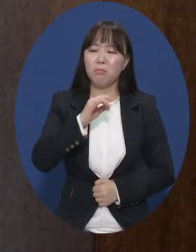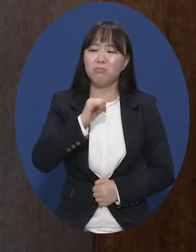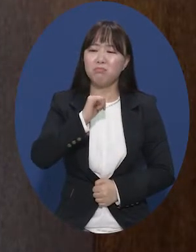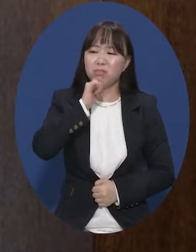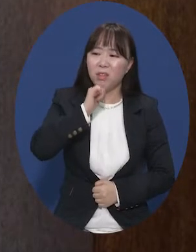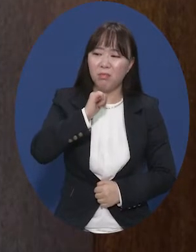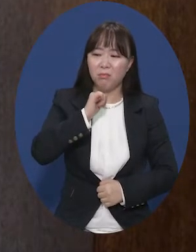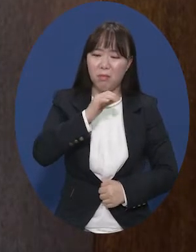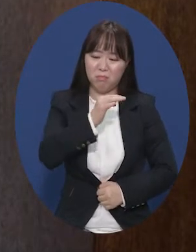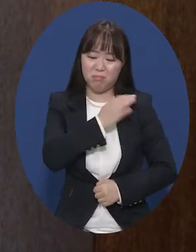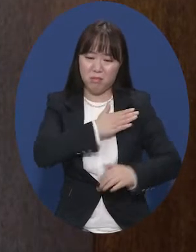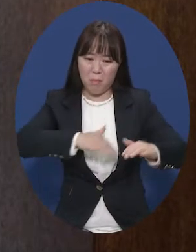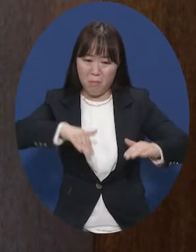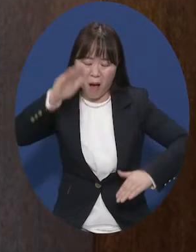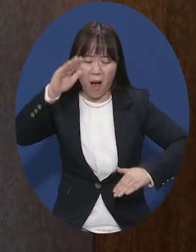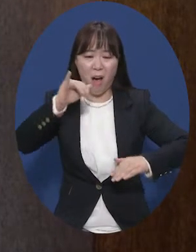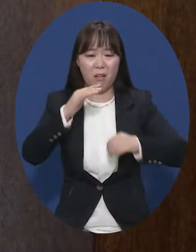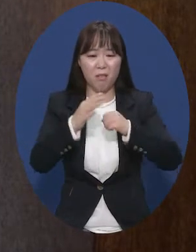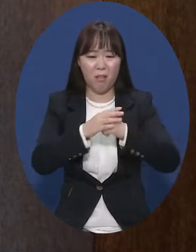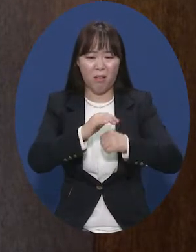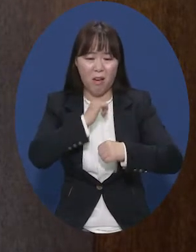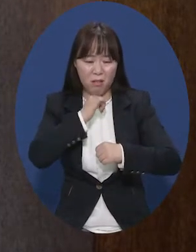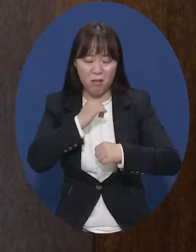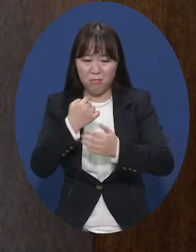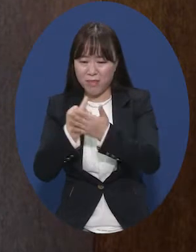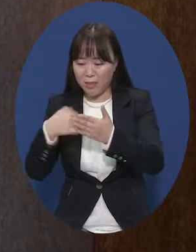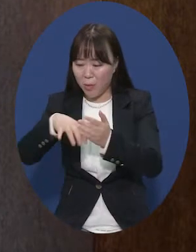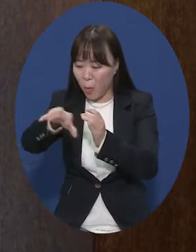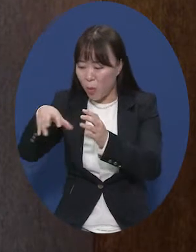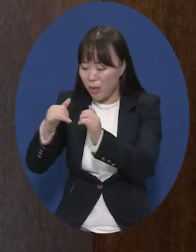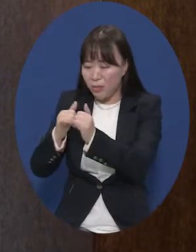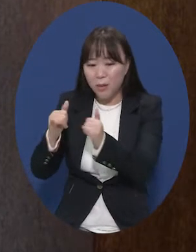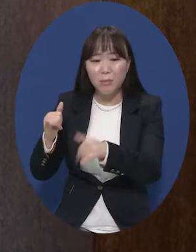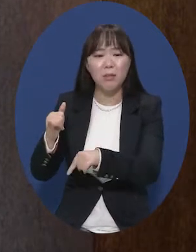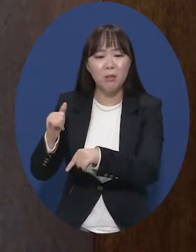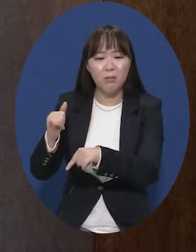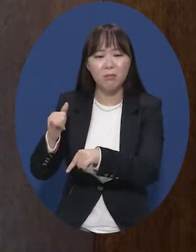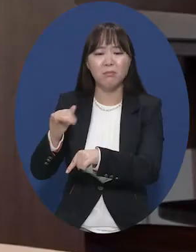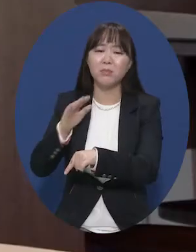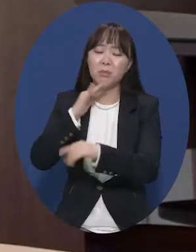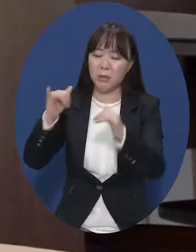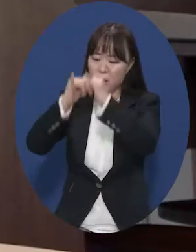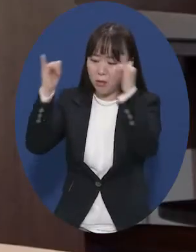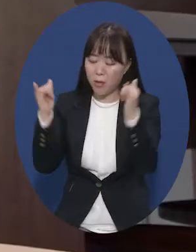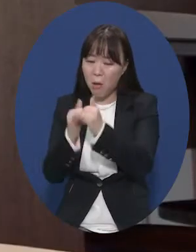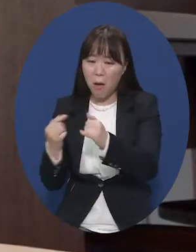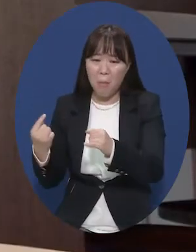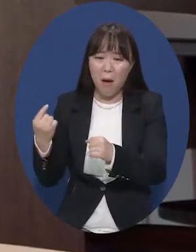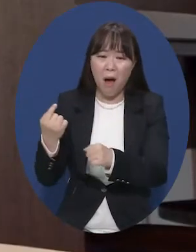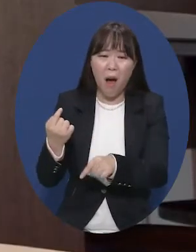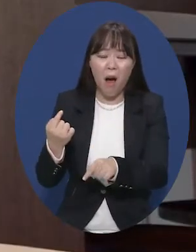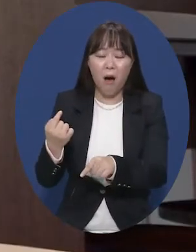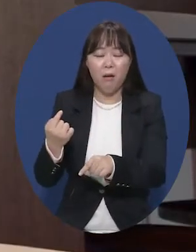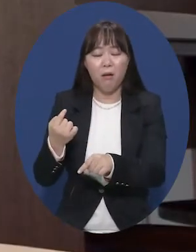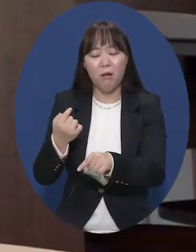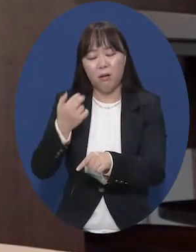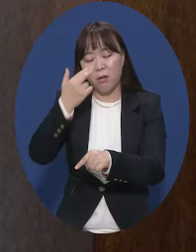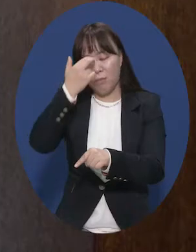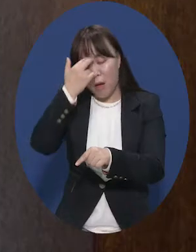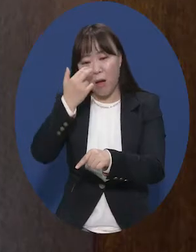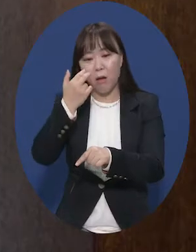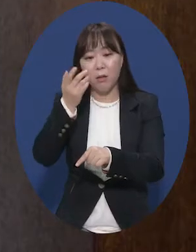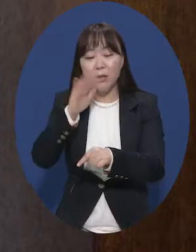일단은 확실히 빈부격차가 큰 만큼 가난하고 또는 소외된 곳에 있는 친구들은 참 사회 진출 자체가 너무나